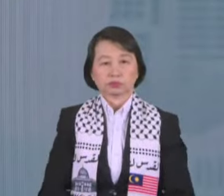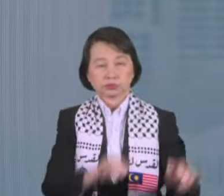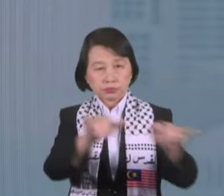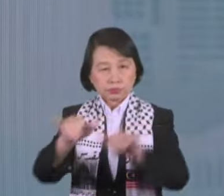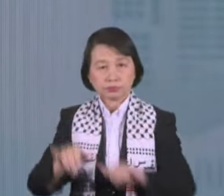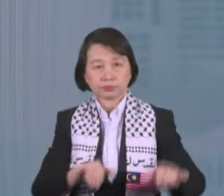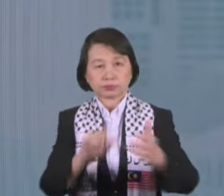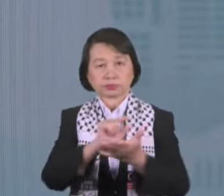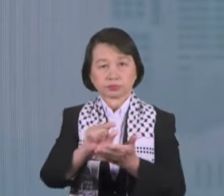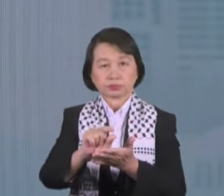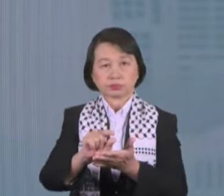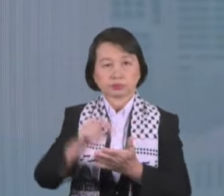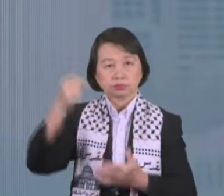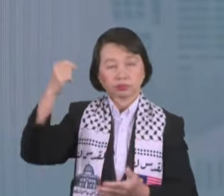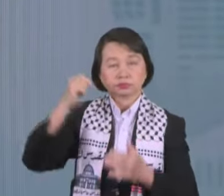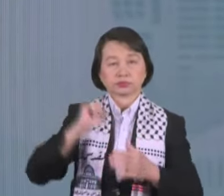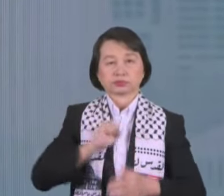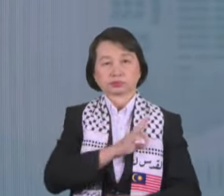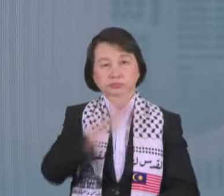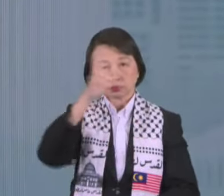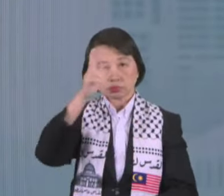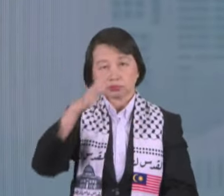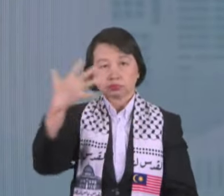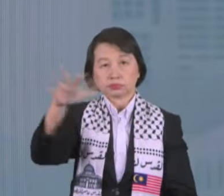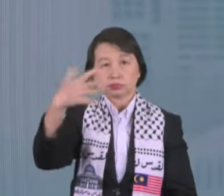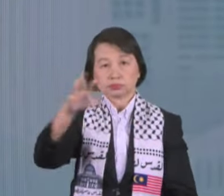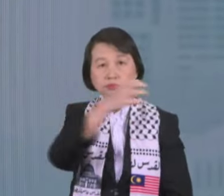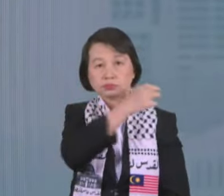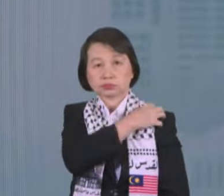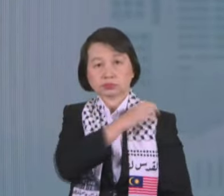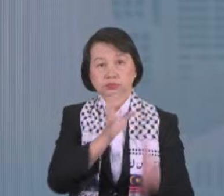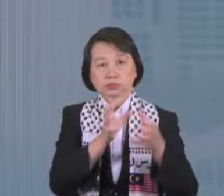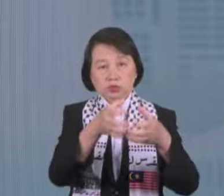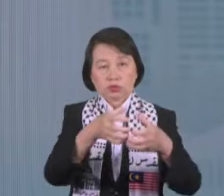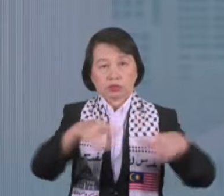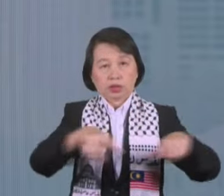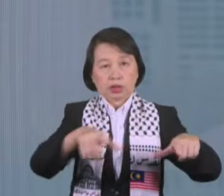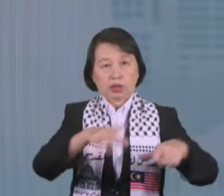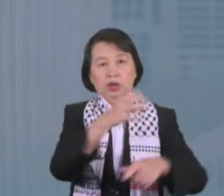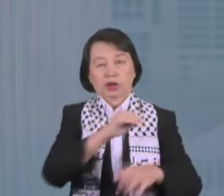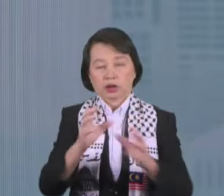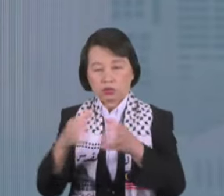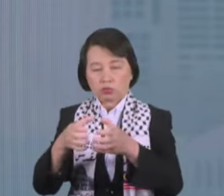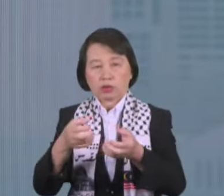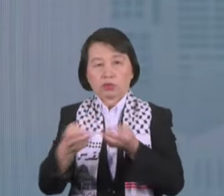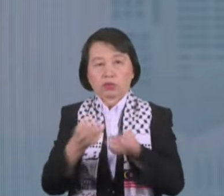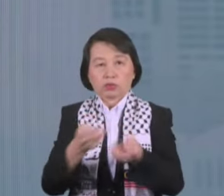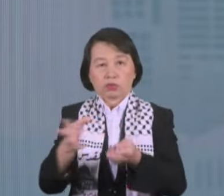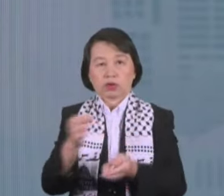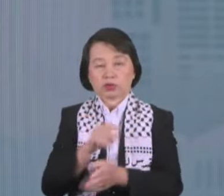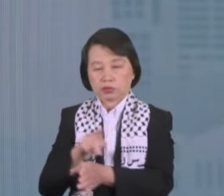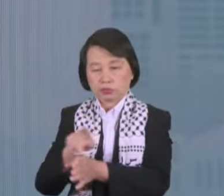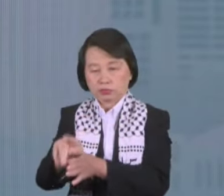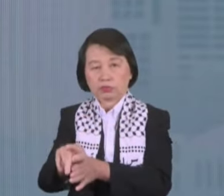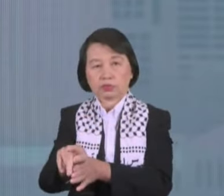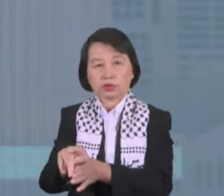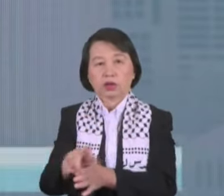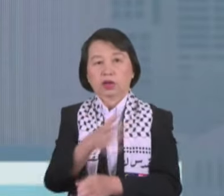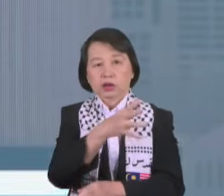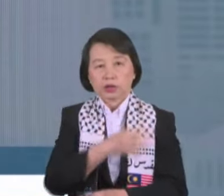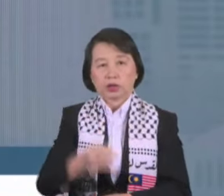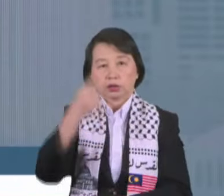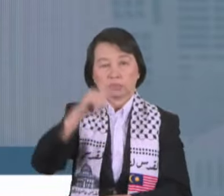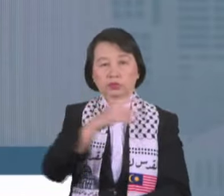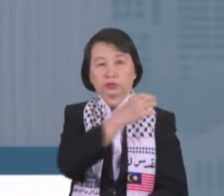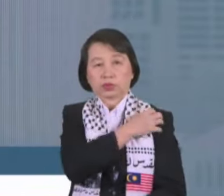Pelarasan gaji penjawat awam sebanyak 15% kepada pegawai kumpulan pelaksana serta kumpulan pengurusan dan profesional,